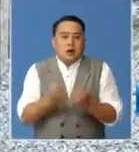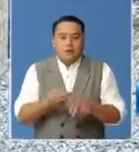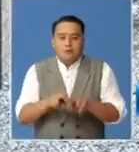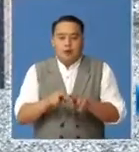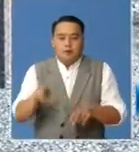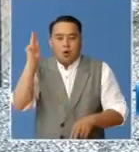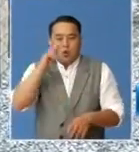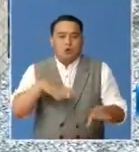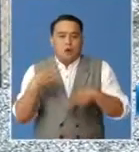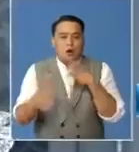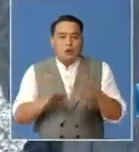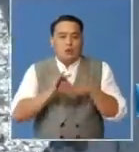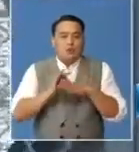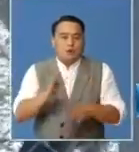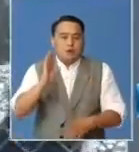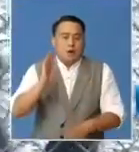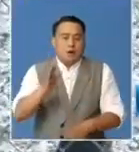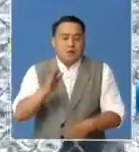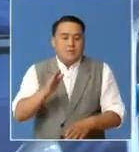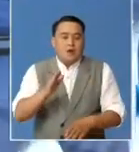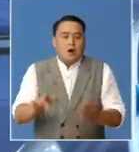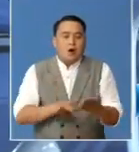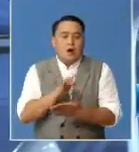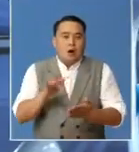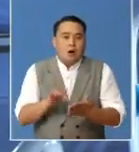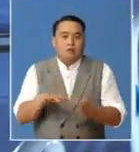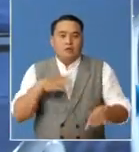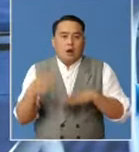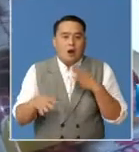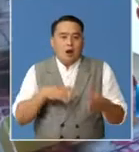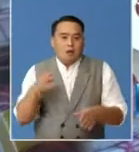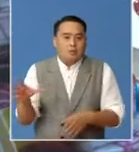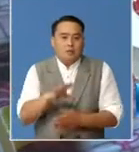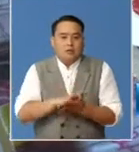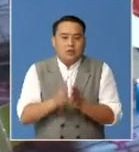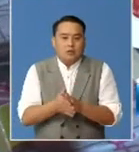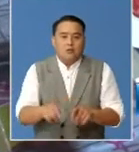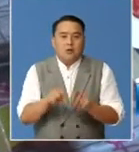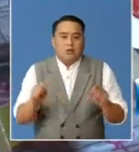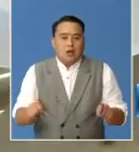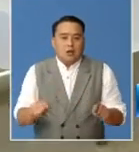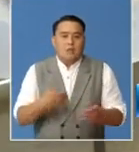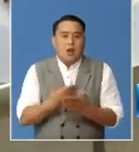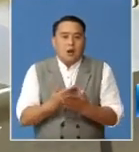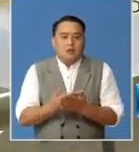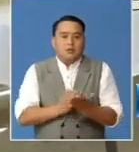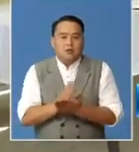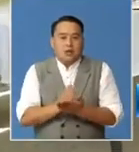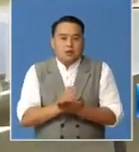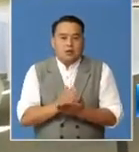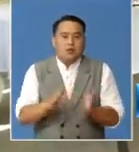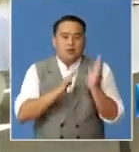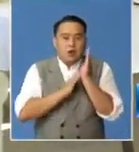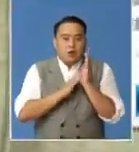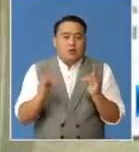қызметкерлерінің оқу-жаттығу өткізіледі. Шатырлы қалашықта жауынгерлер дайындықтан өту үшін барлық жағдай жасалған. Мәселен, қызметкерлердің жатын